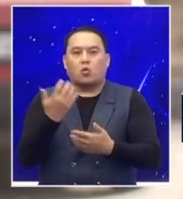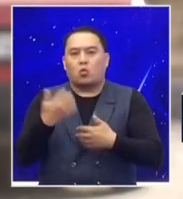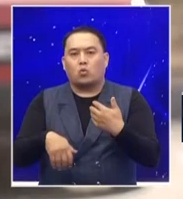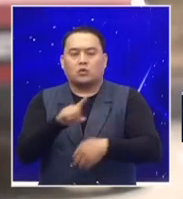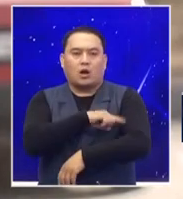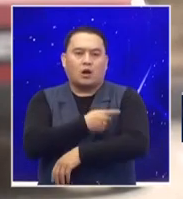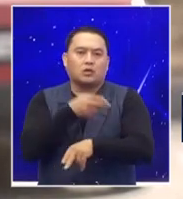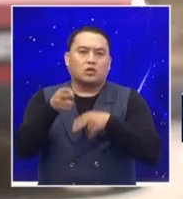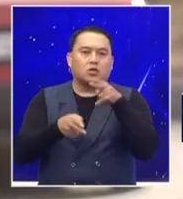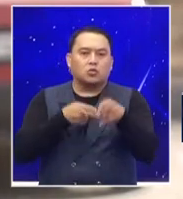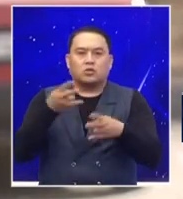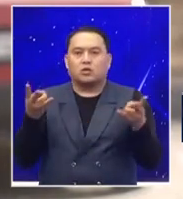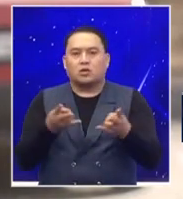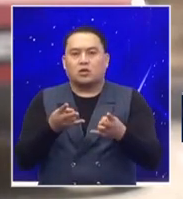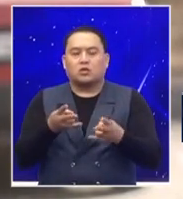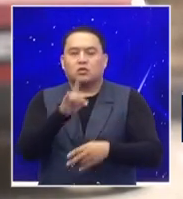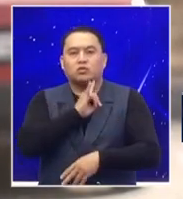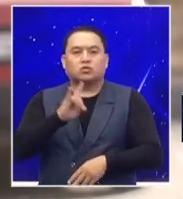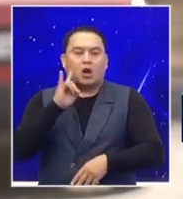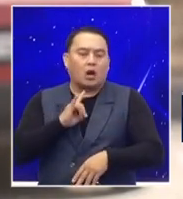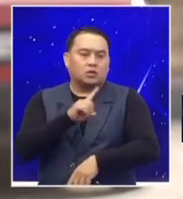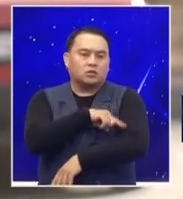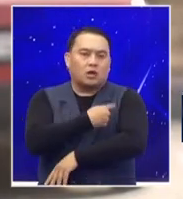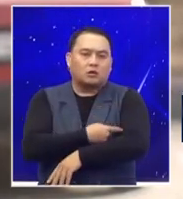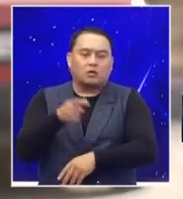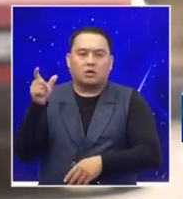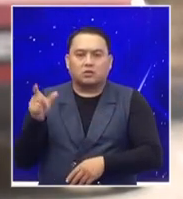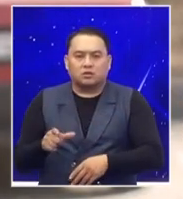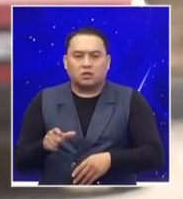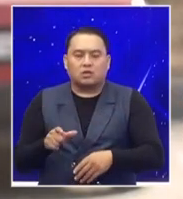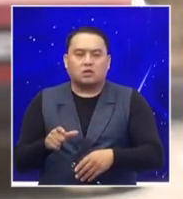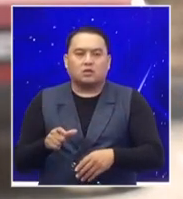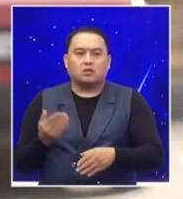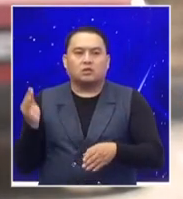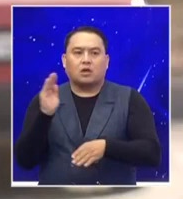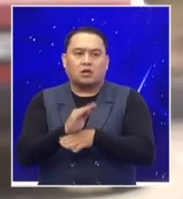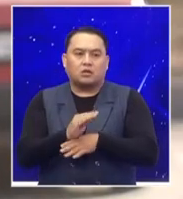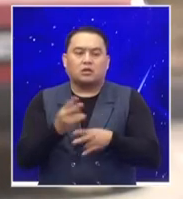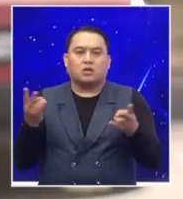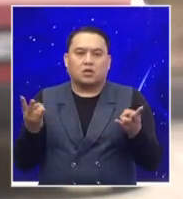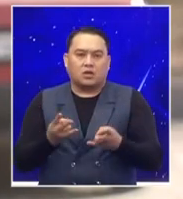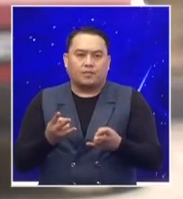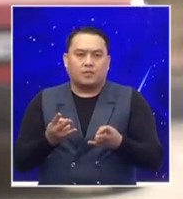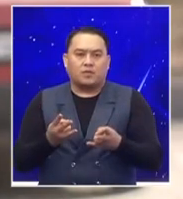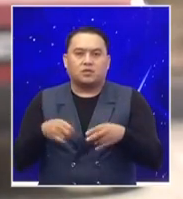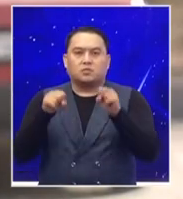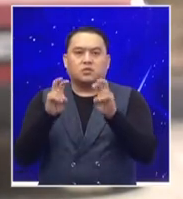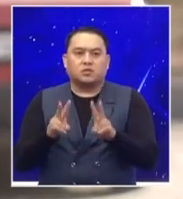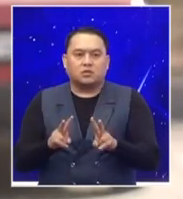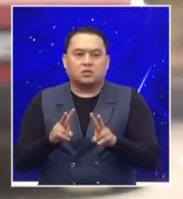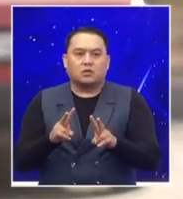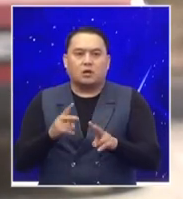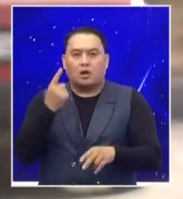керек, хирург, соң гинеколог керек, реаниматолог бізде біле оған тағы қосымша керек. Соған узкий специалистар,